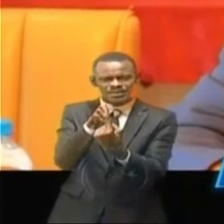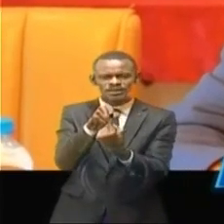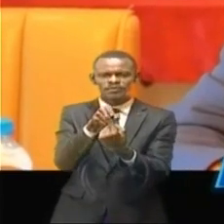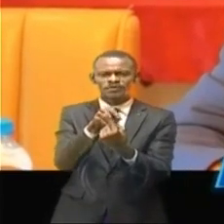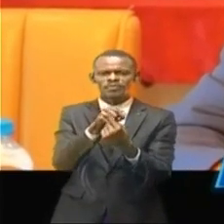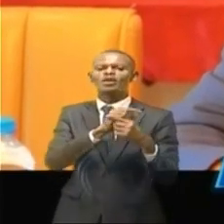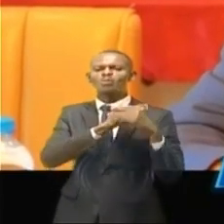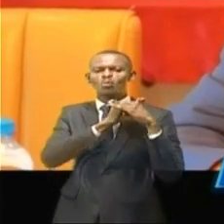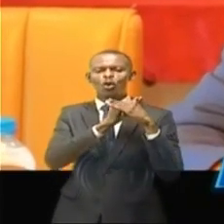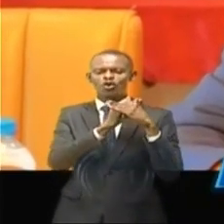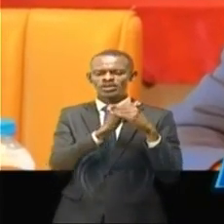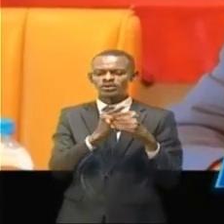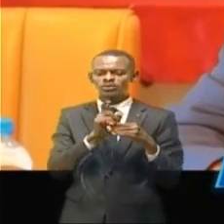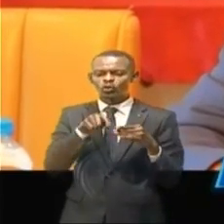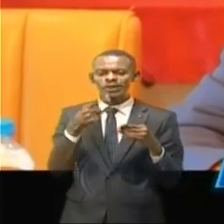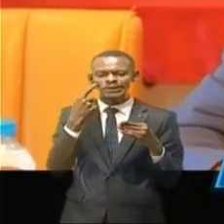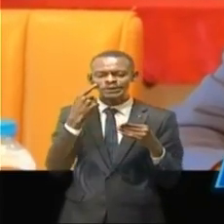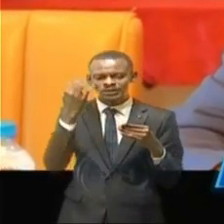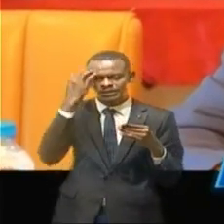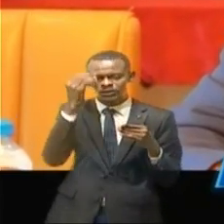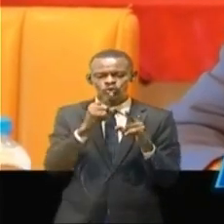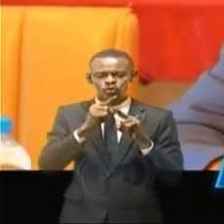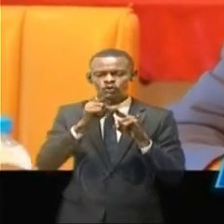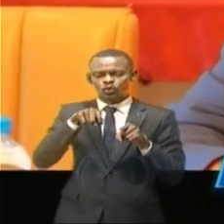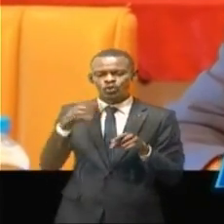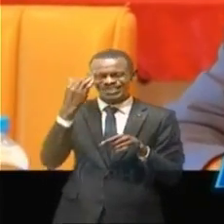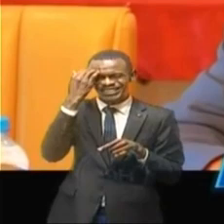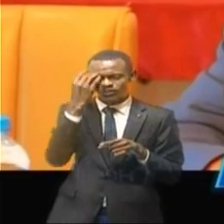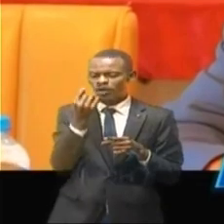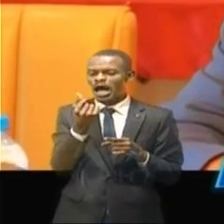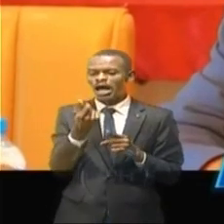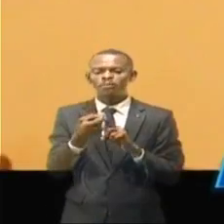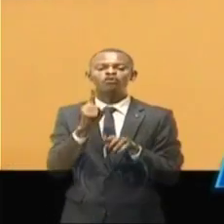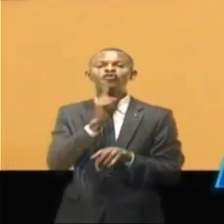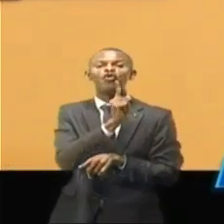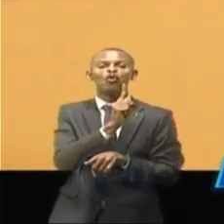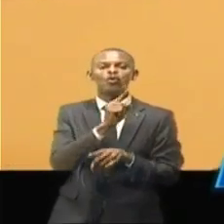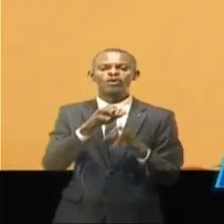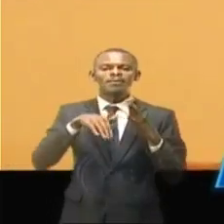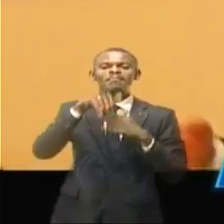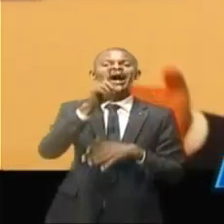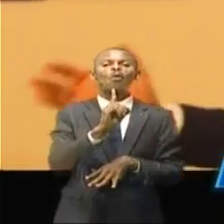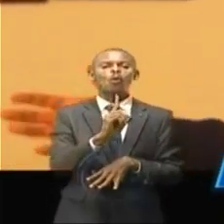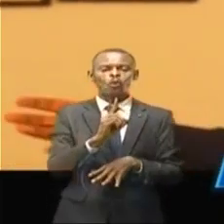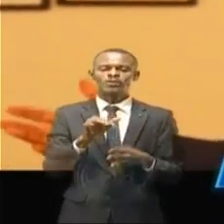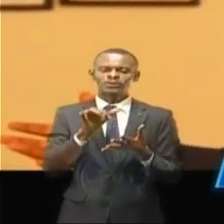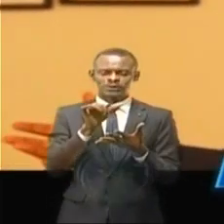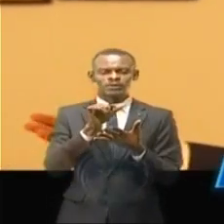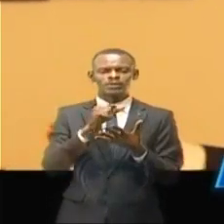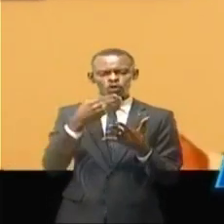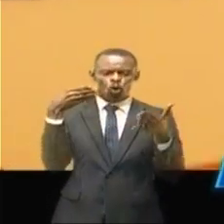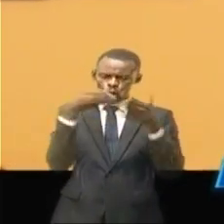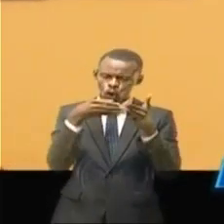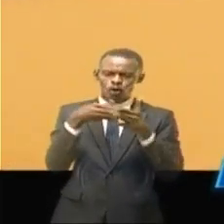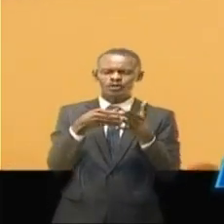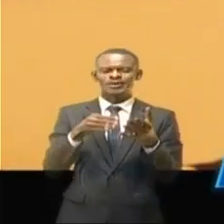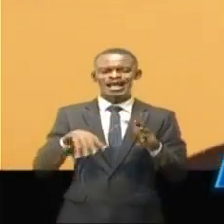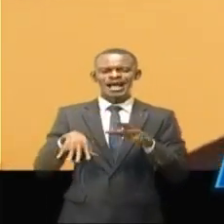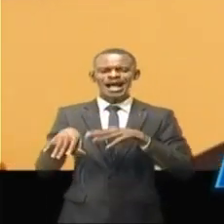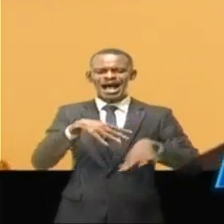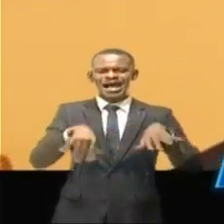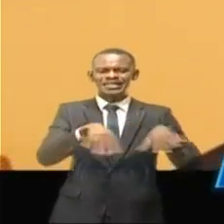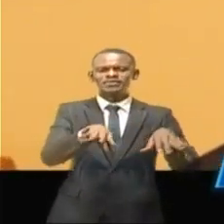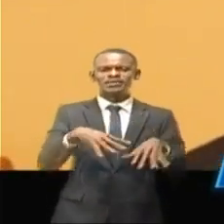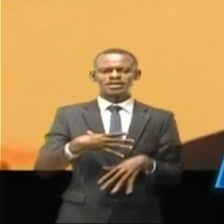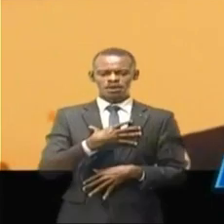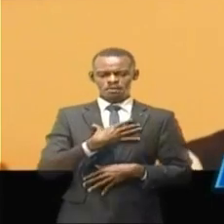national, gage de l'attrait des investissements sains. Il s'en est suivi différents mots. C'est notamment celui de Rémi